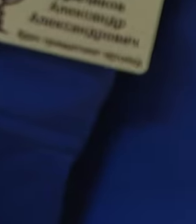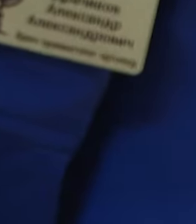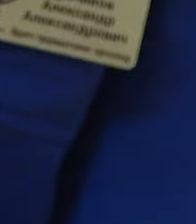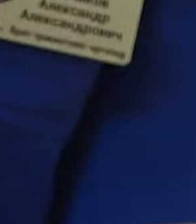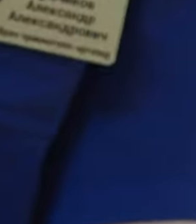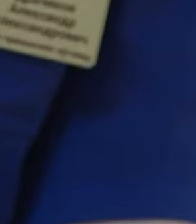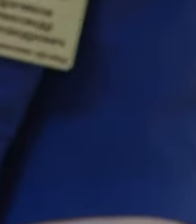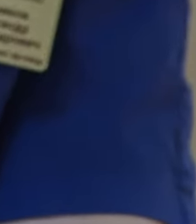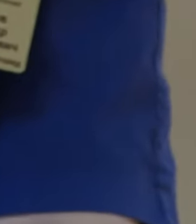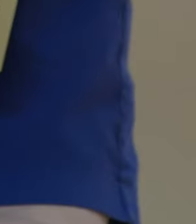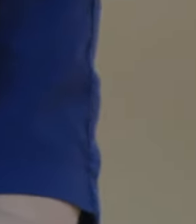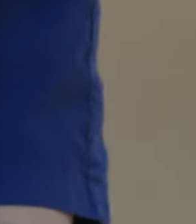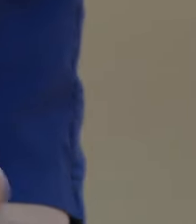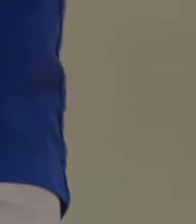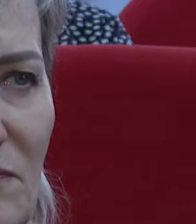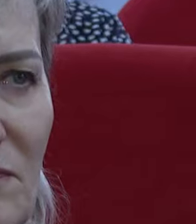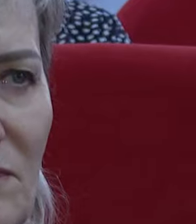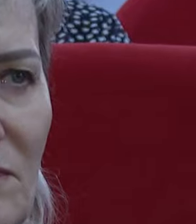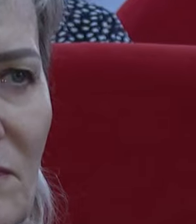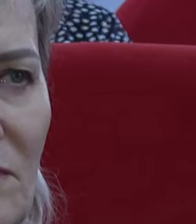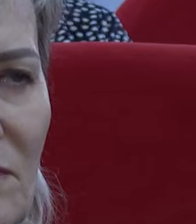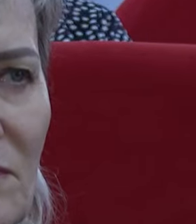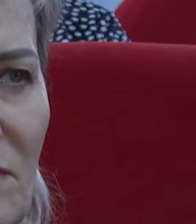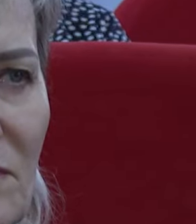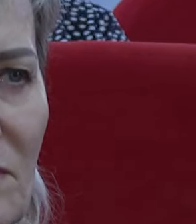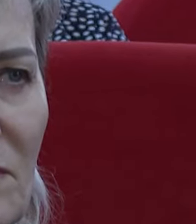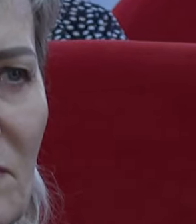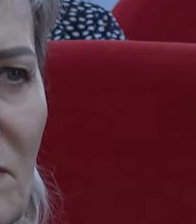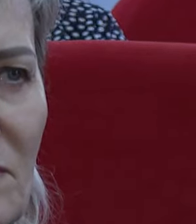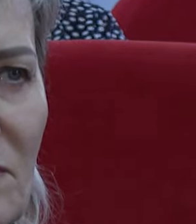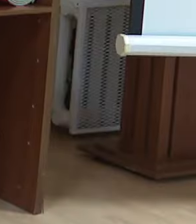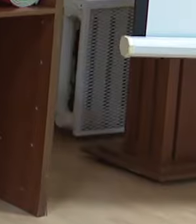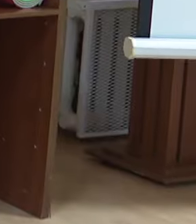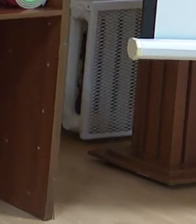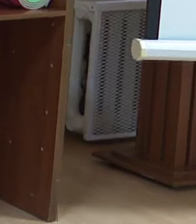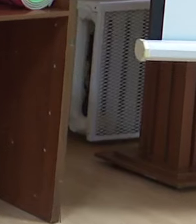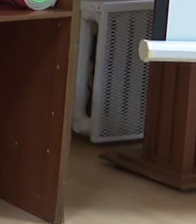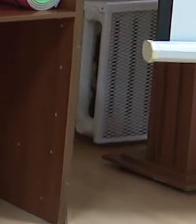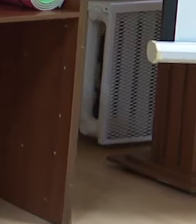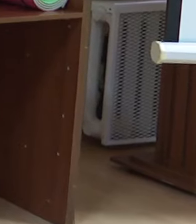такие уроки планируют проводить и дальше. Получить необходимую информацию можно по телефону